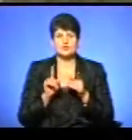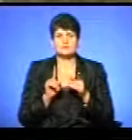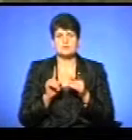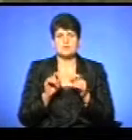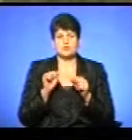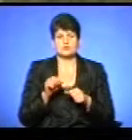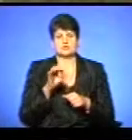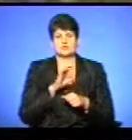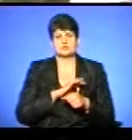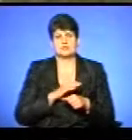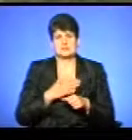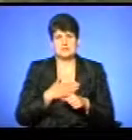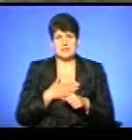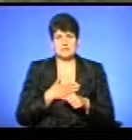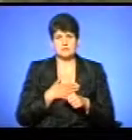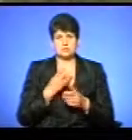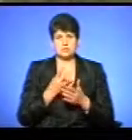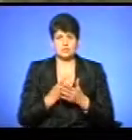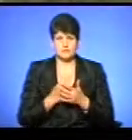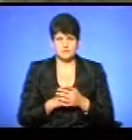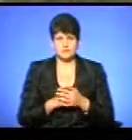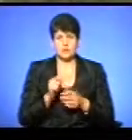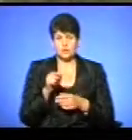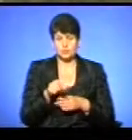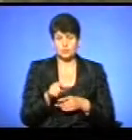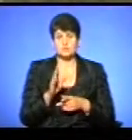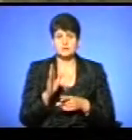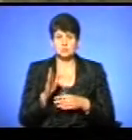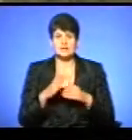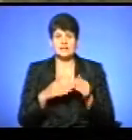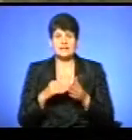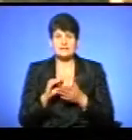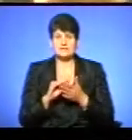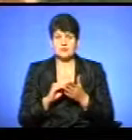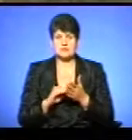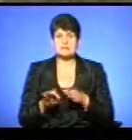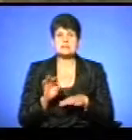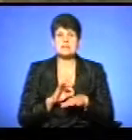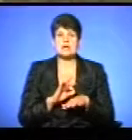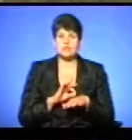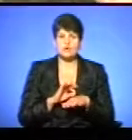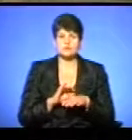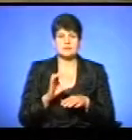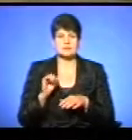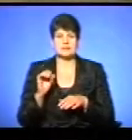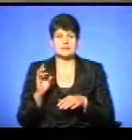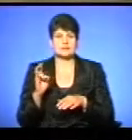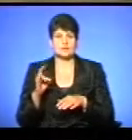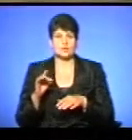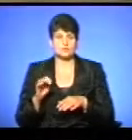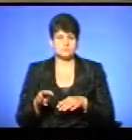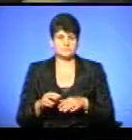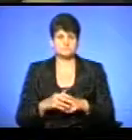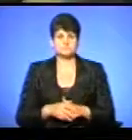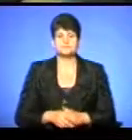могла скористатися нашими показниками. Тут ми будемо класифікувати як захворювання, так і синдроми.